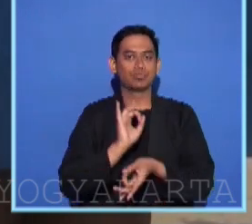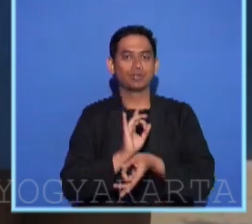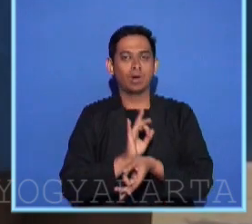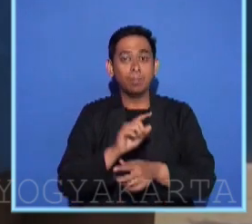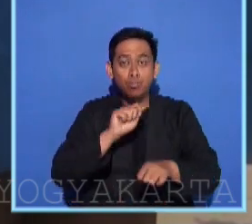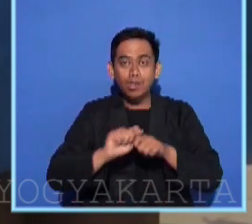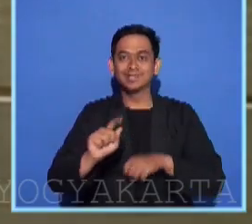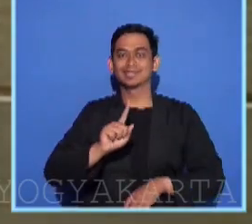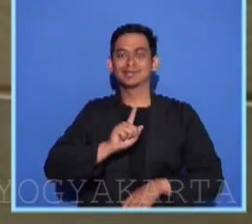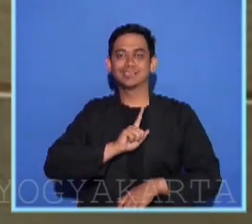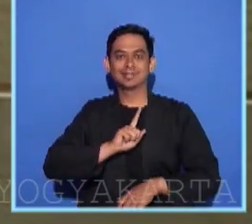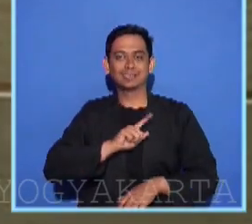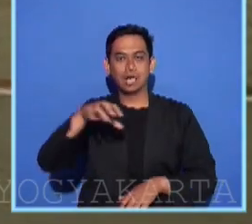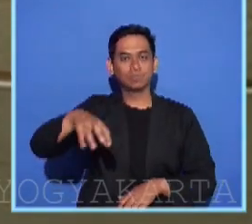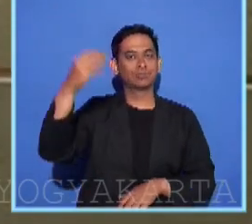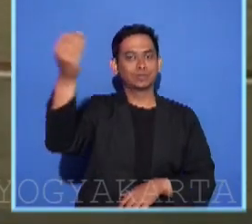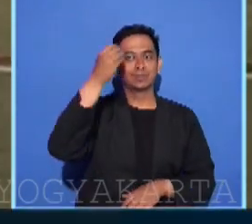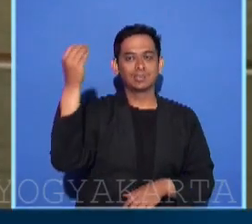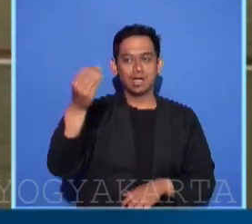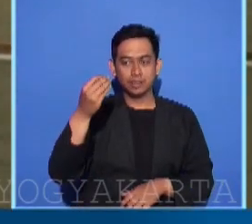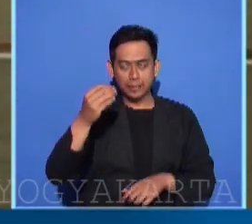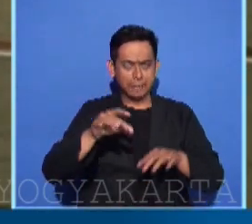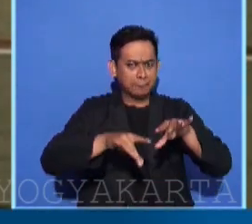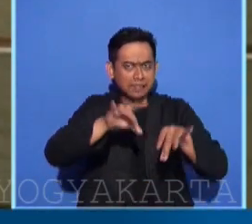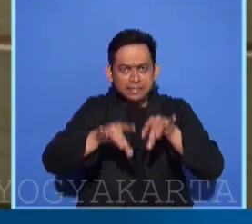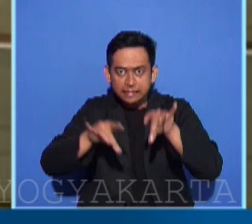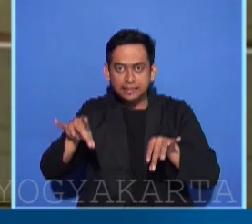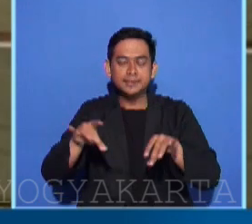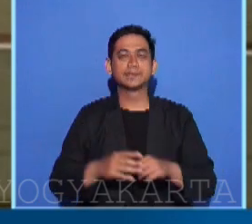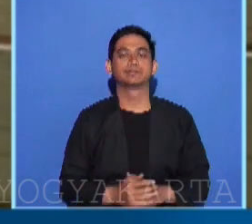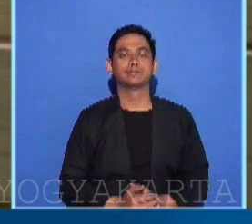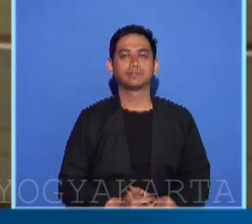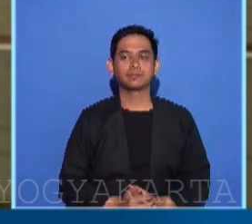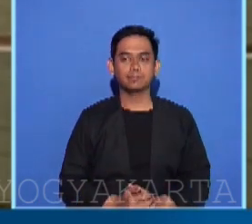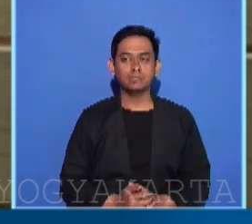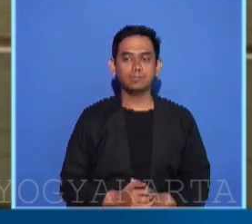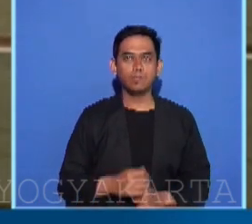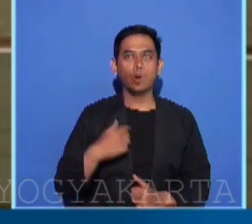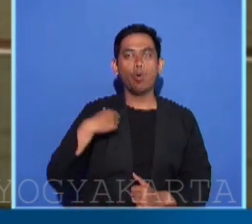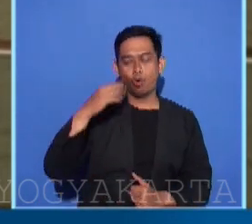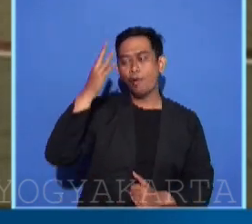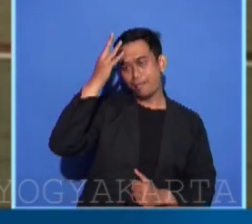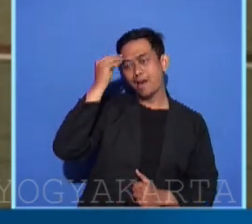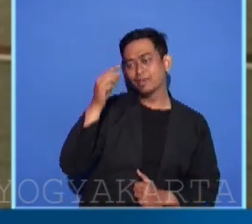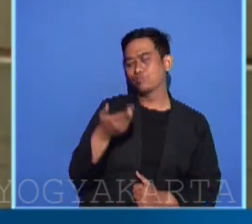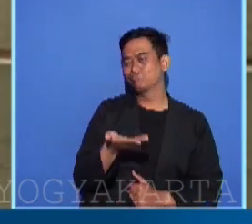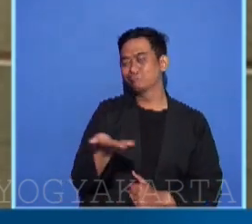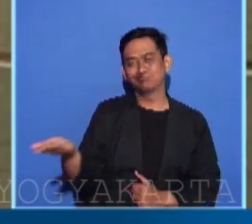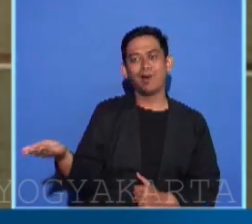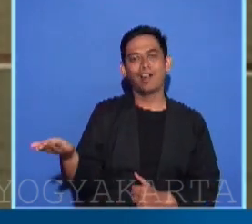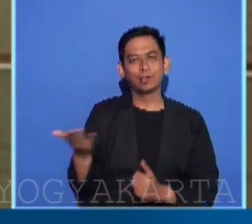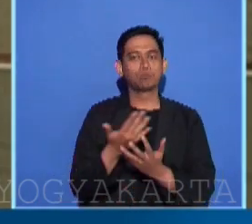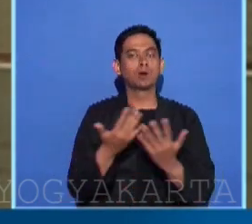Destination Management. Secara umum dapat saya tangkap bahwa mereka ingin